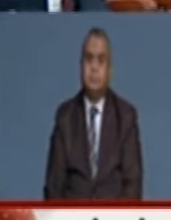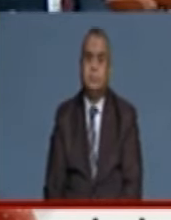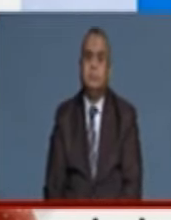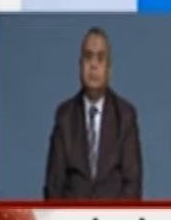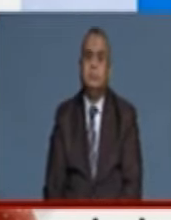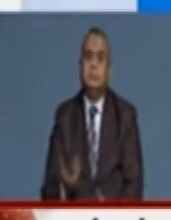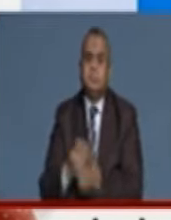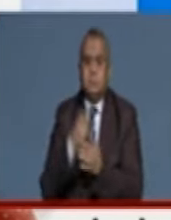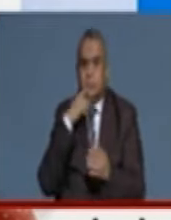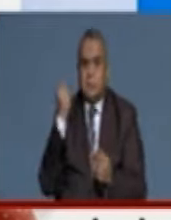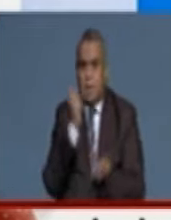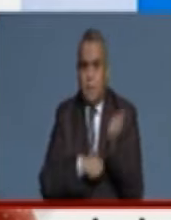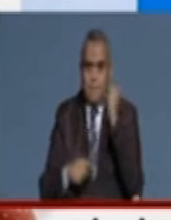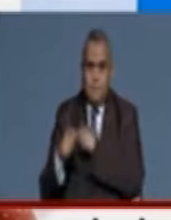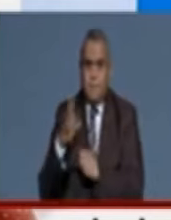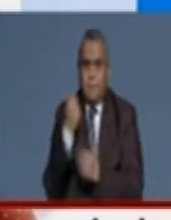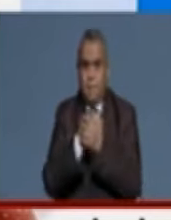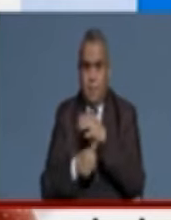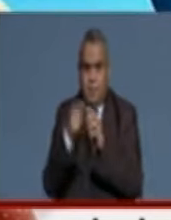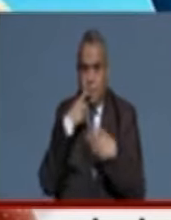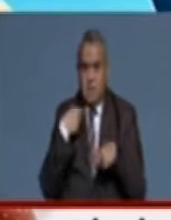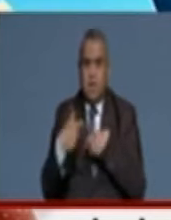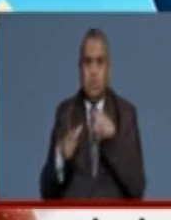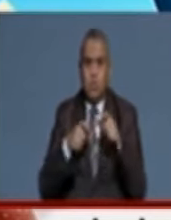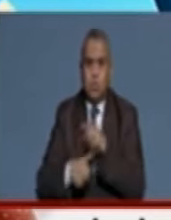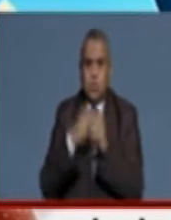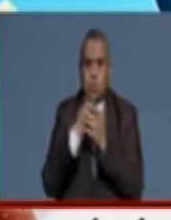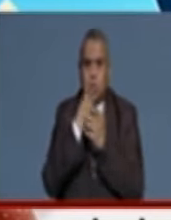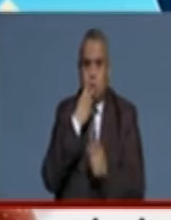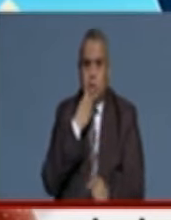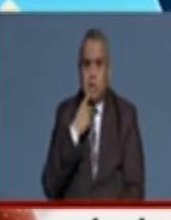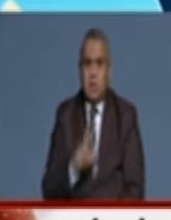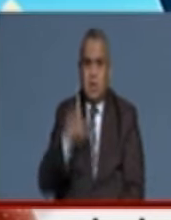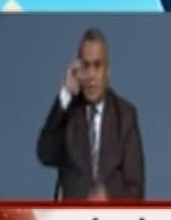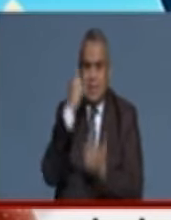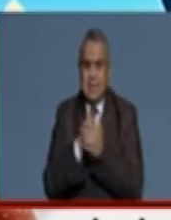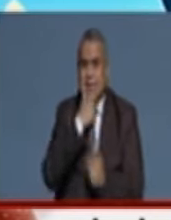مصنع انجل ايست ايجيبت للتكنولوجيا الحيويه، السيد ليوجين، اتفضل يا